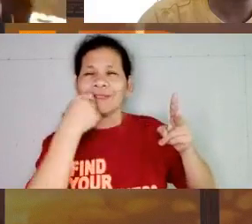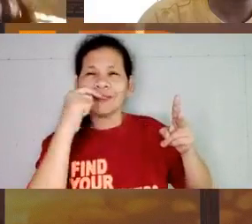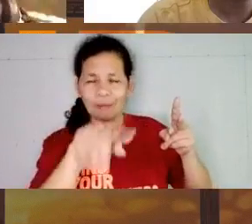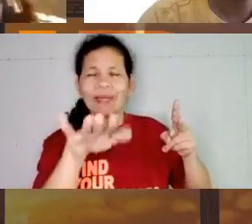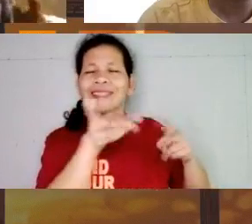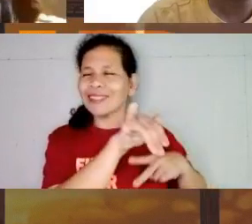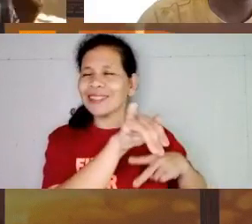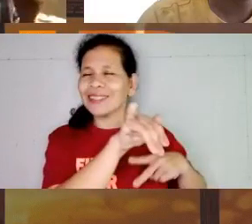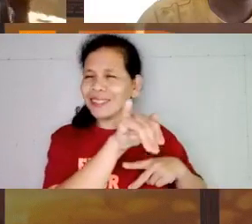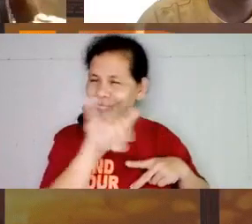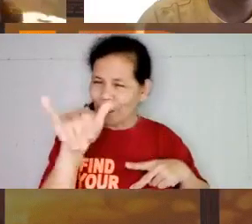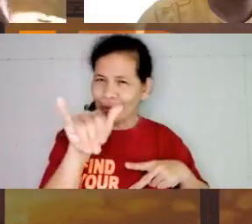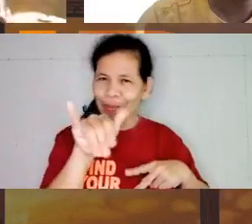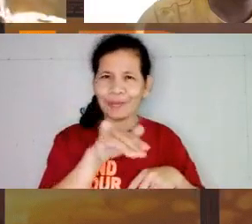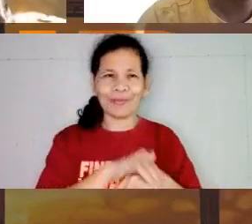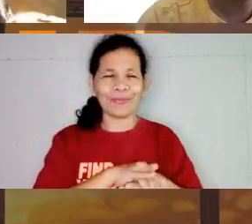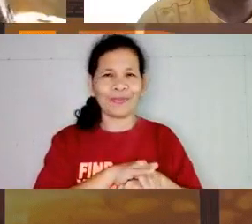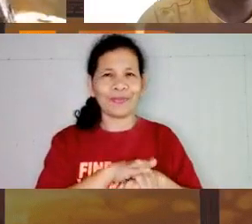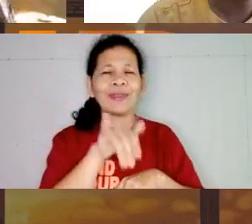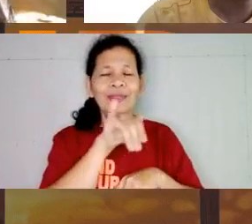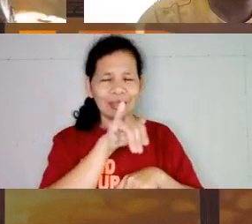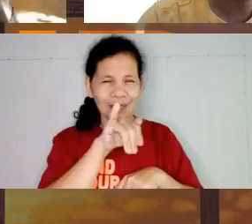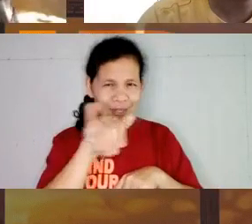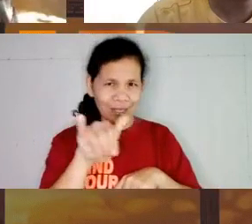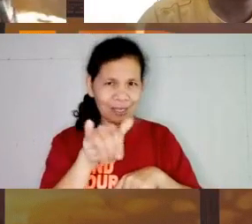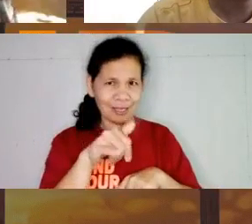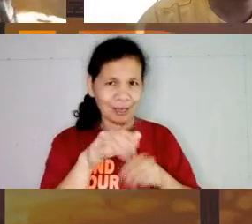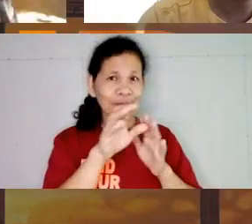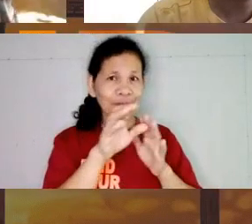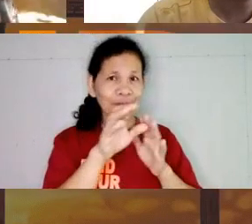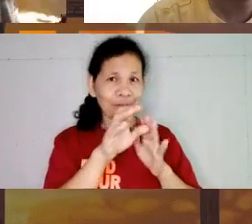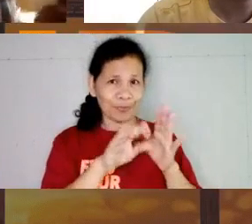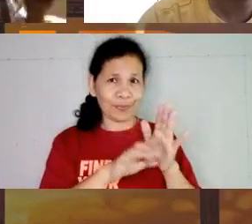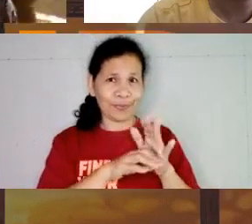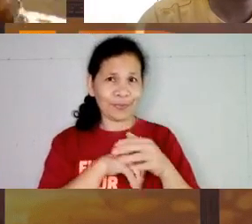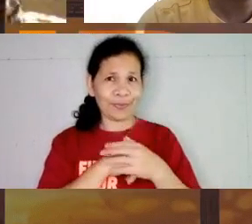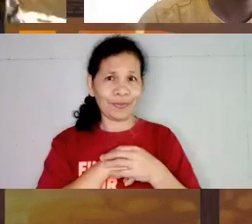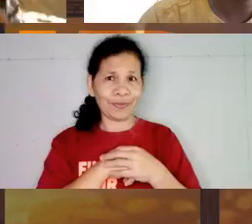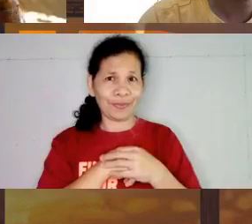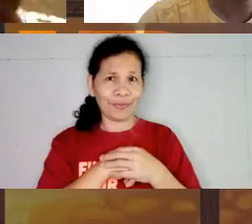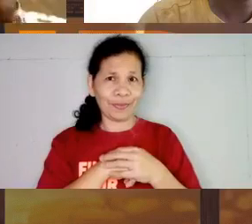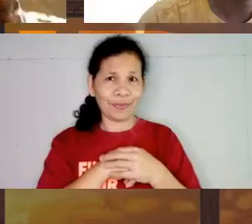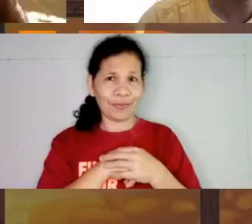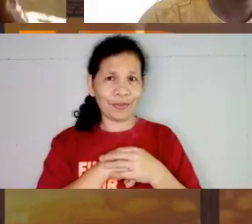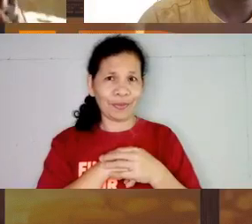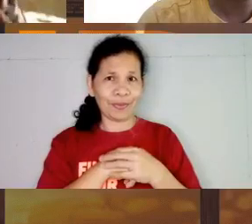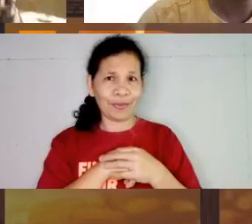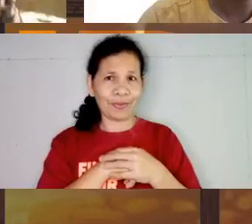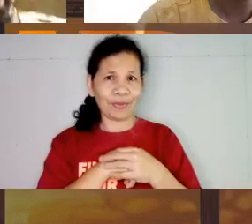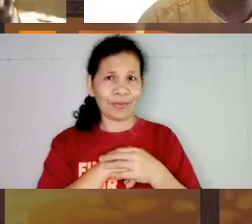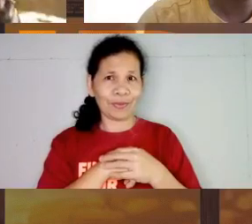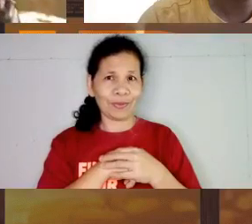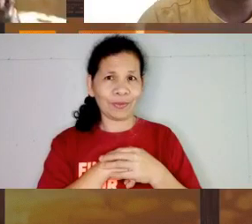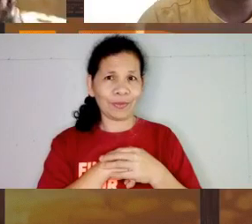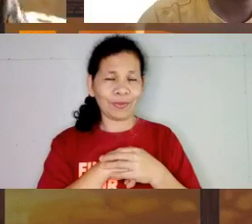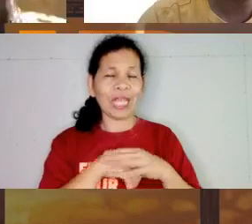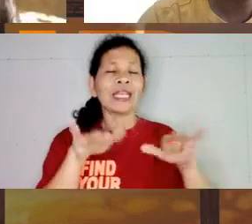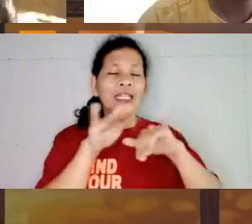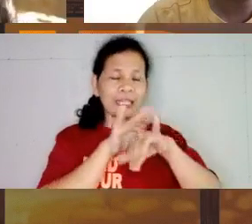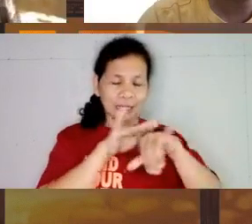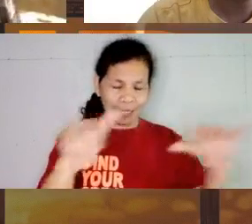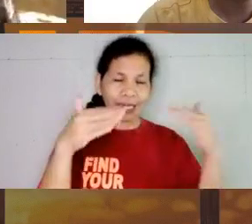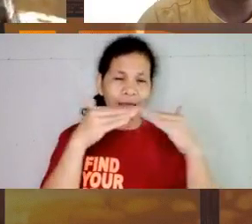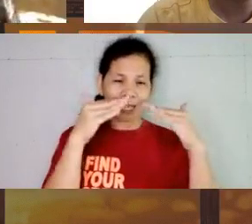Ang pangalawang utos doon sa kautusan ay kagaya kasing importante ng